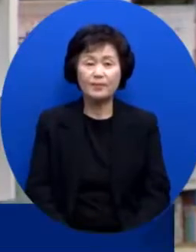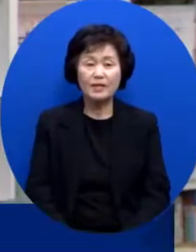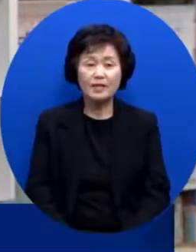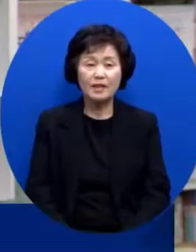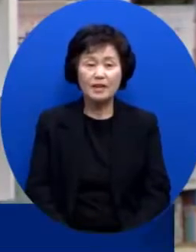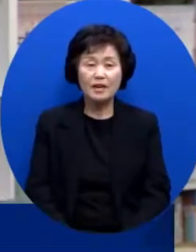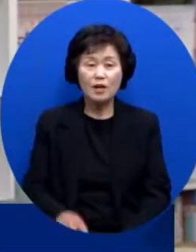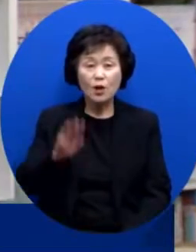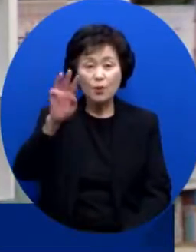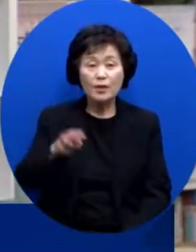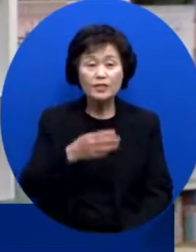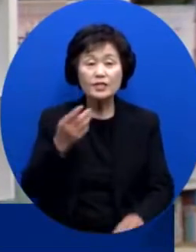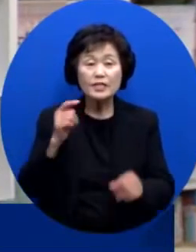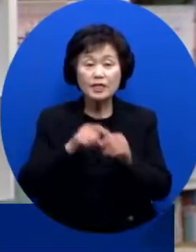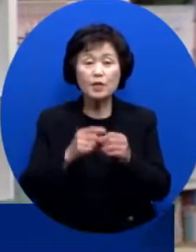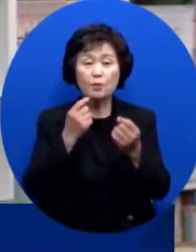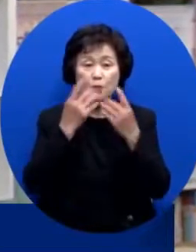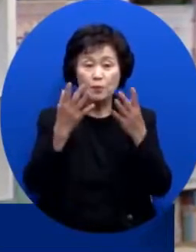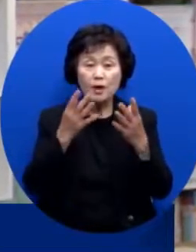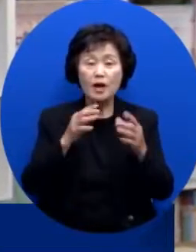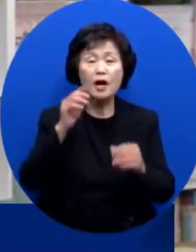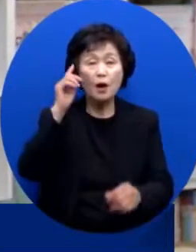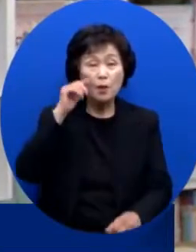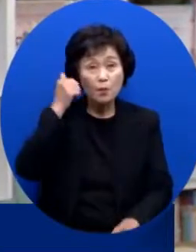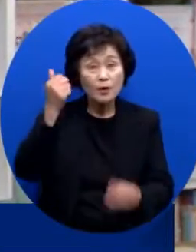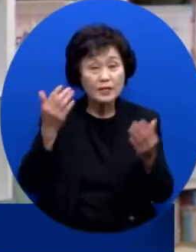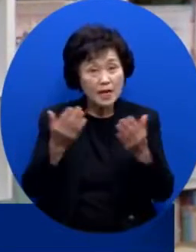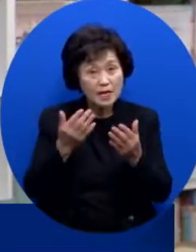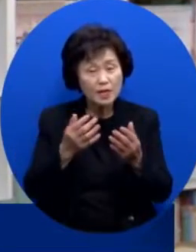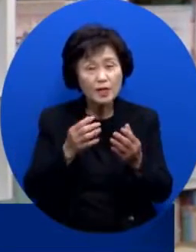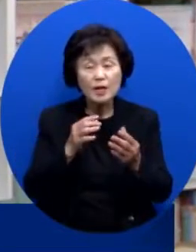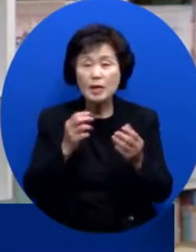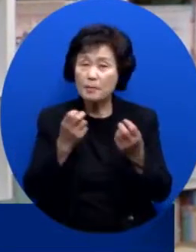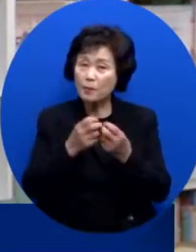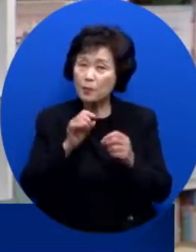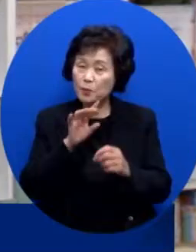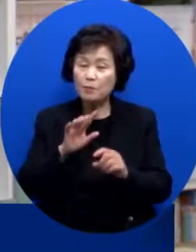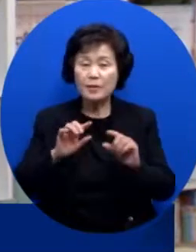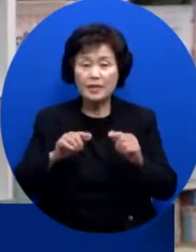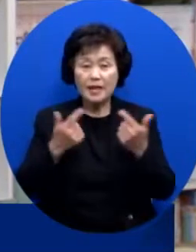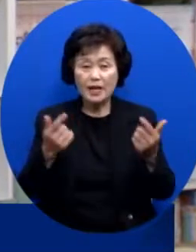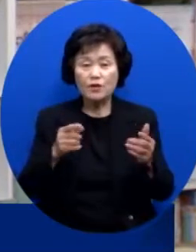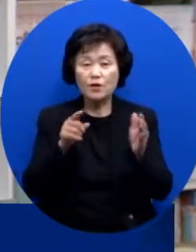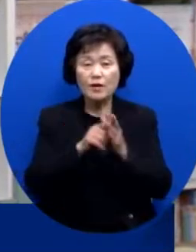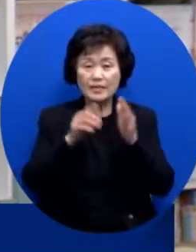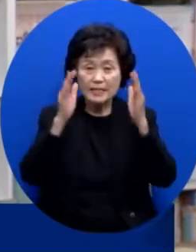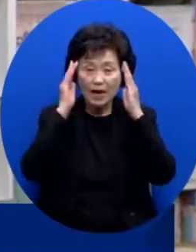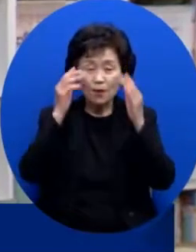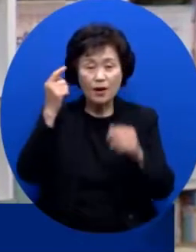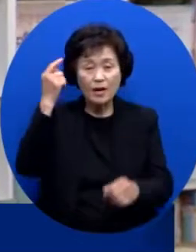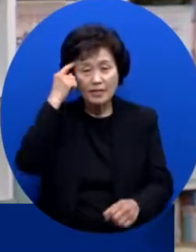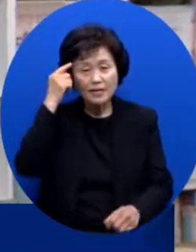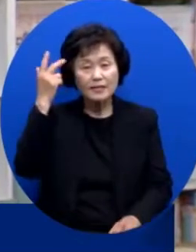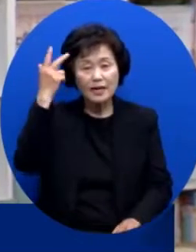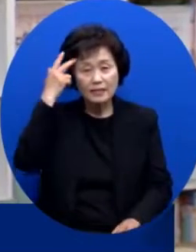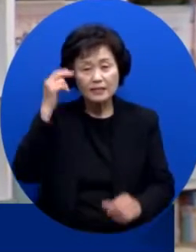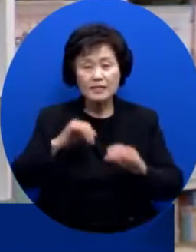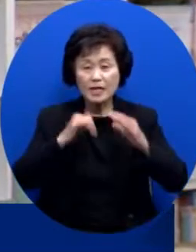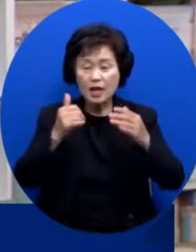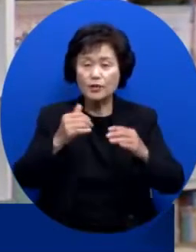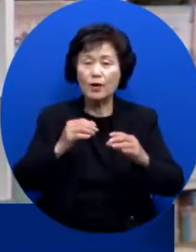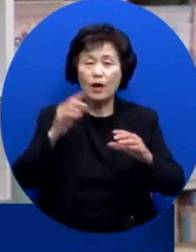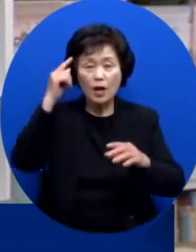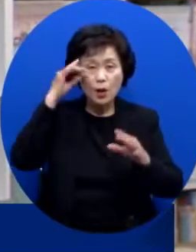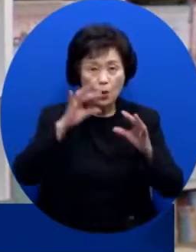이런 웨슬리적인 그런 분명한 목회 방법뿐 아니라 신학과 사상 정신 또 세상과의 공감